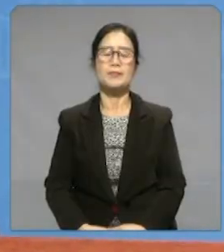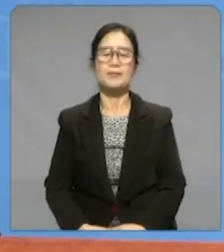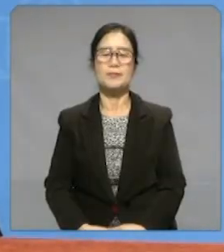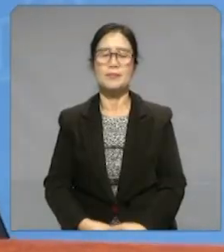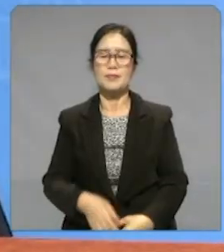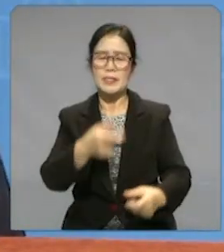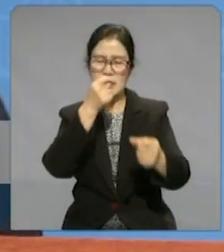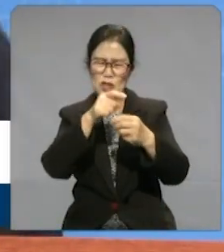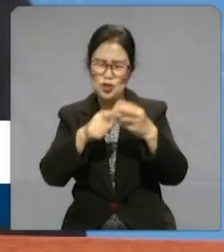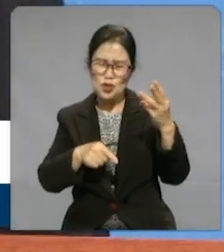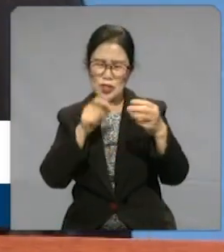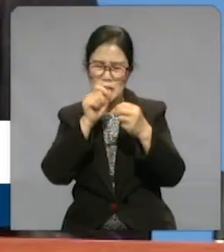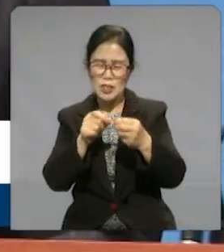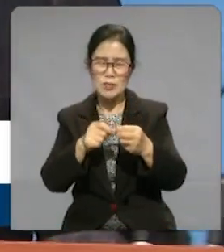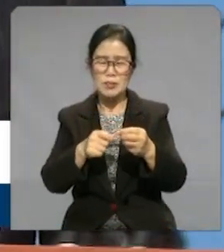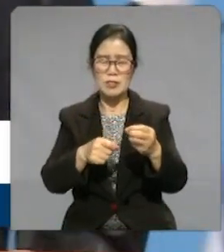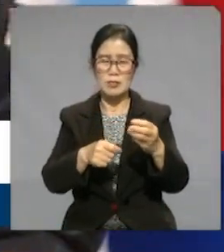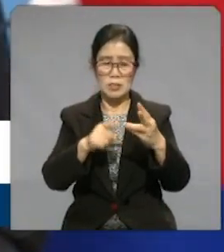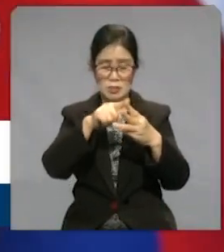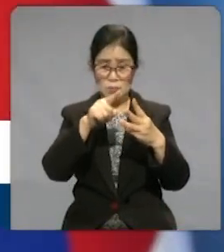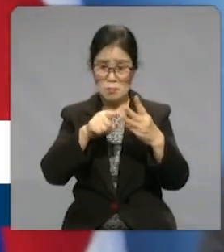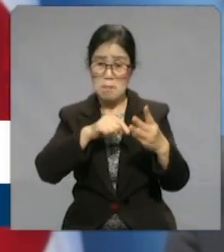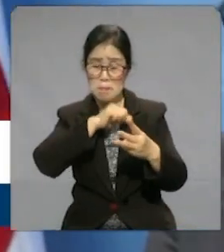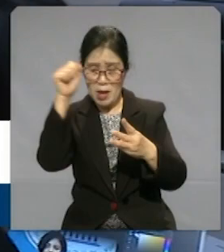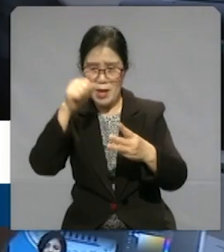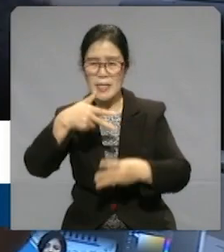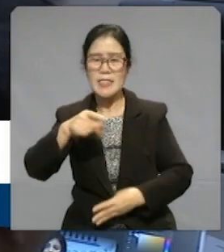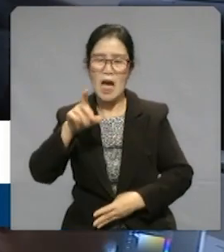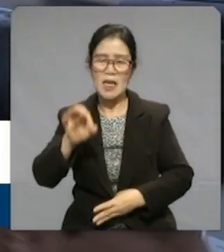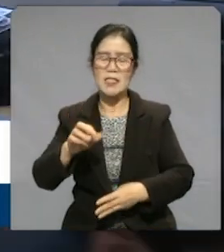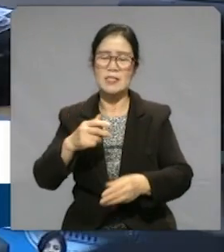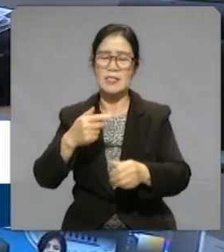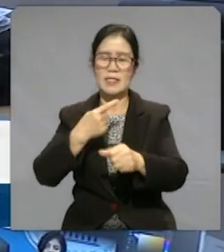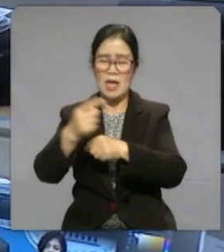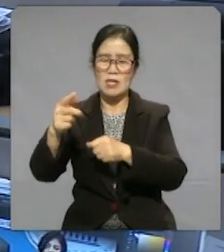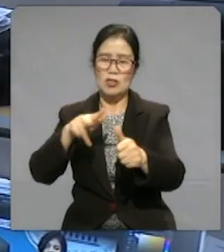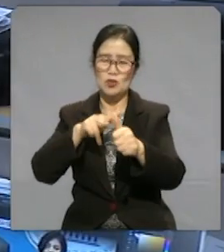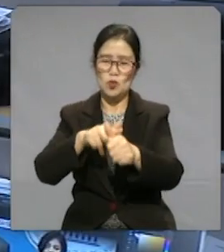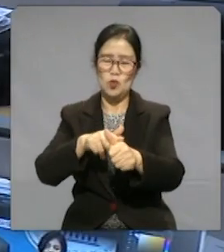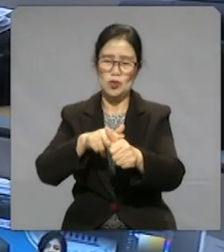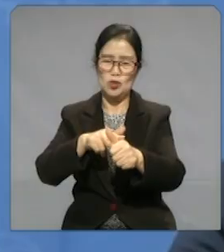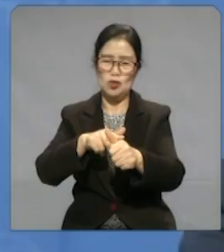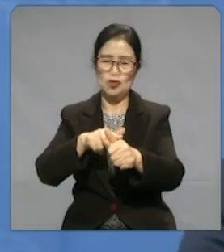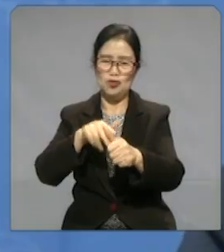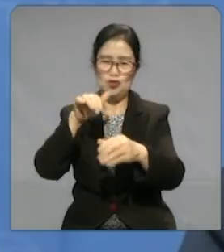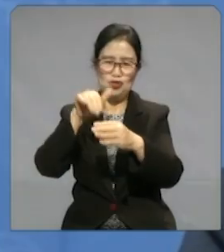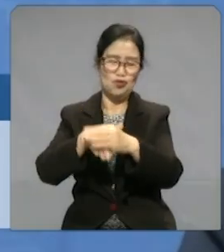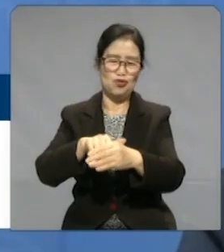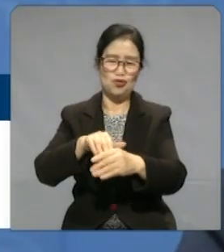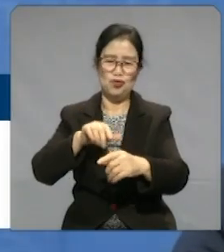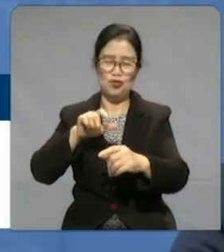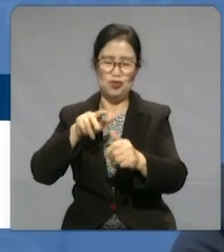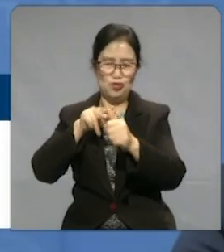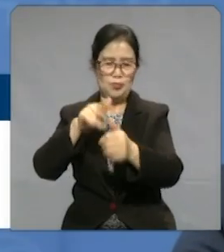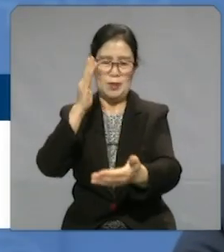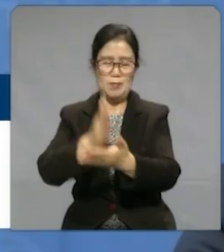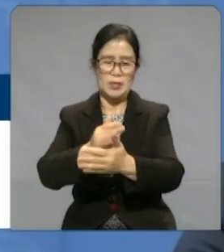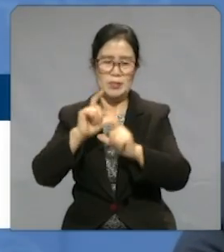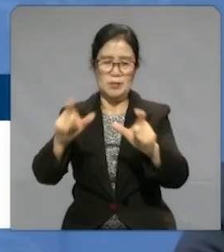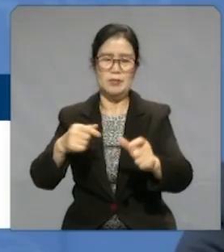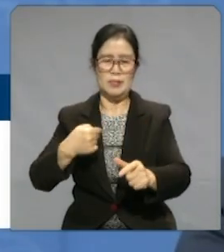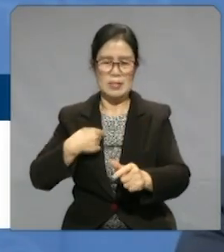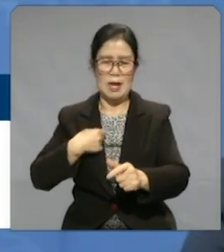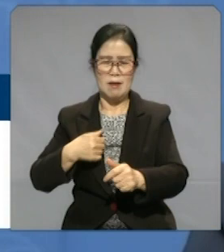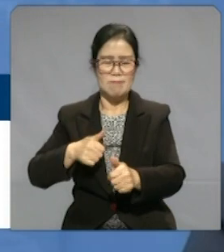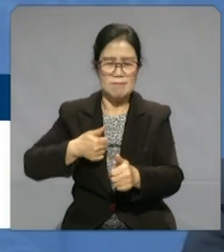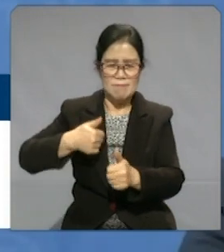친윤 핵심인 3선 장제원 의원이 내년 총선에 출마하지 않겠다고 선언했습니다. 저를 밟고 총선